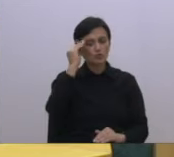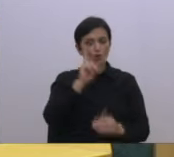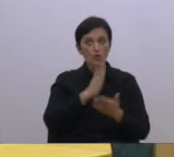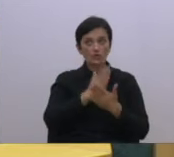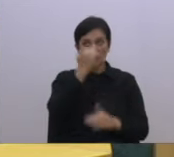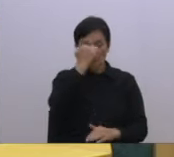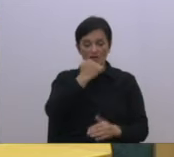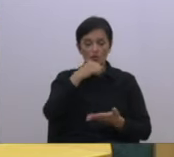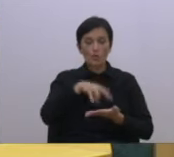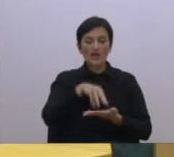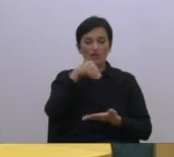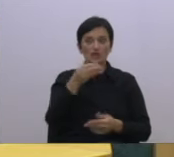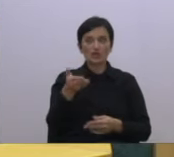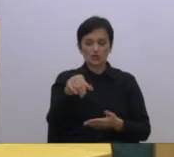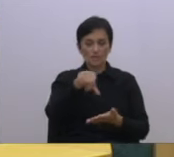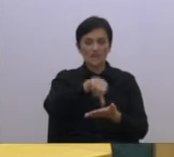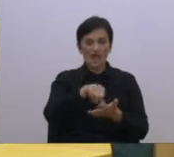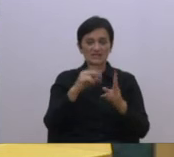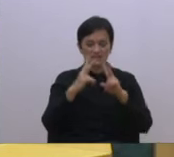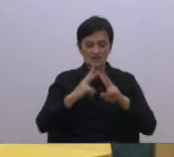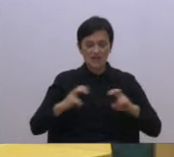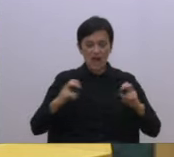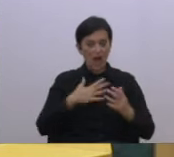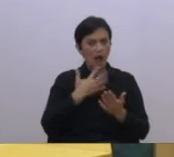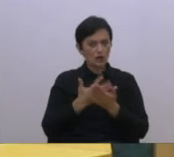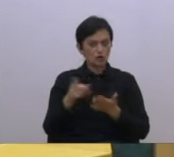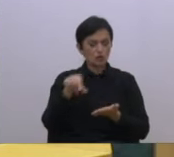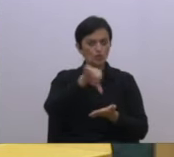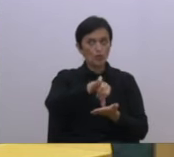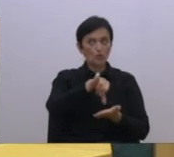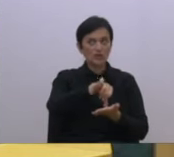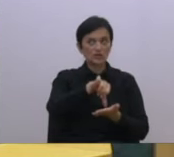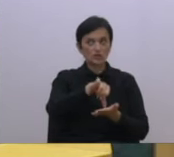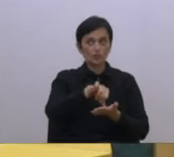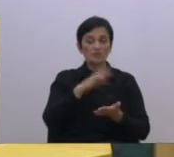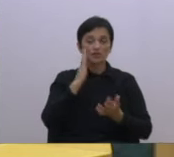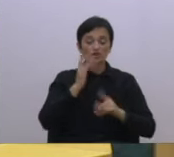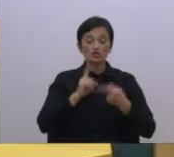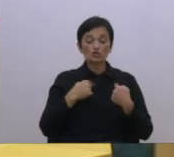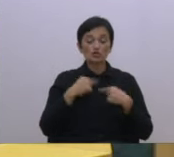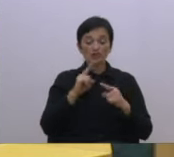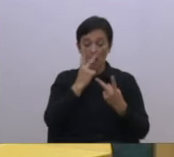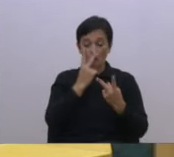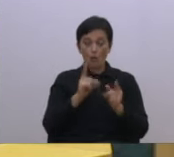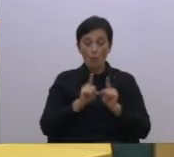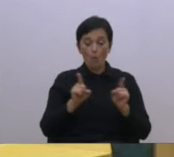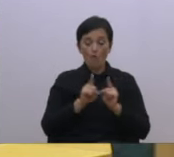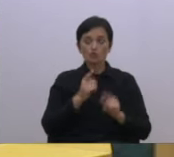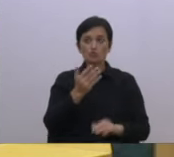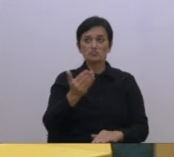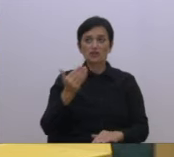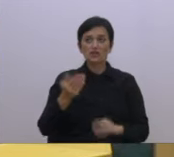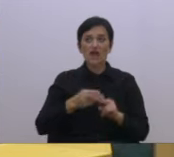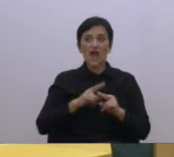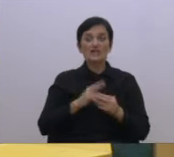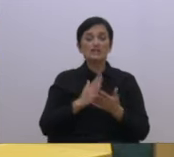მადლობა გირც რომ ესწრება განხილვას მათ შორის აქტიურად მონაწილეობს მასში. სინამდვილეში ჩვენ რასაც ხედავდით ოპოზიციის მხრიდან, აი ეს